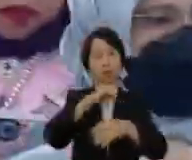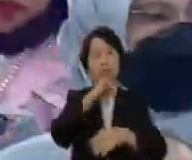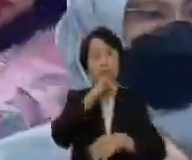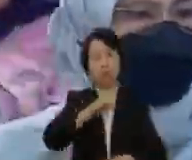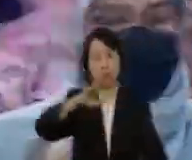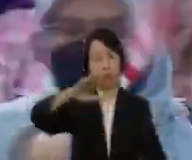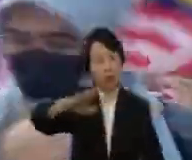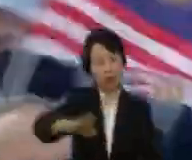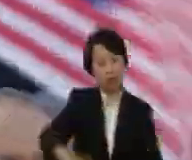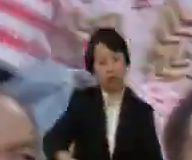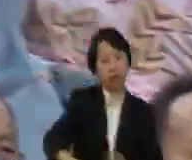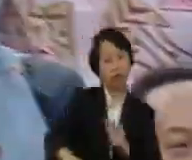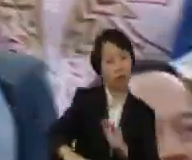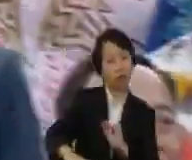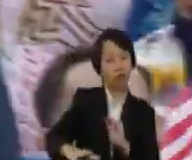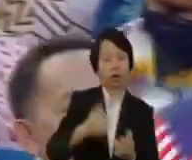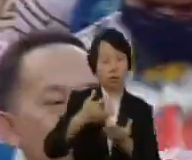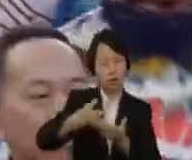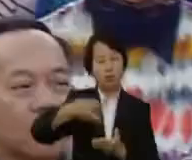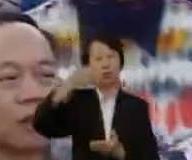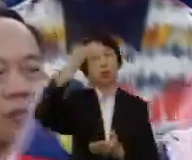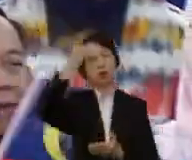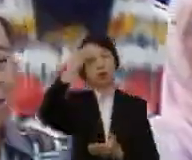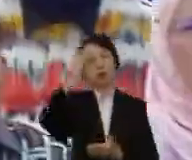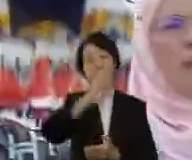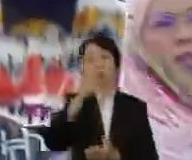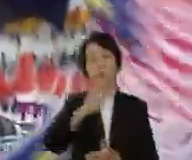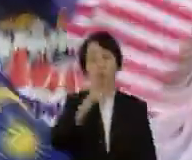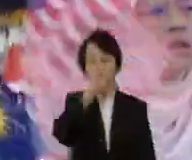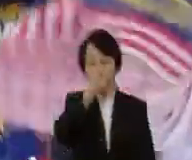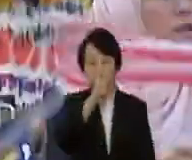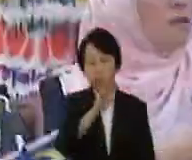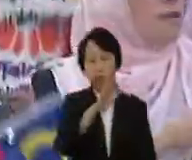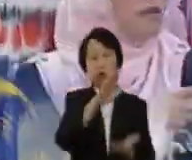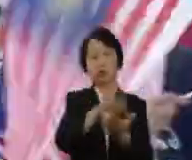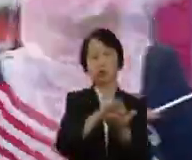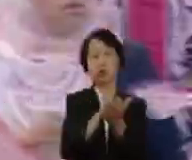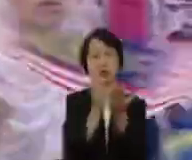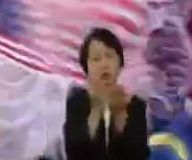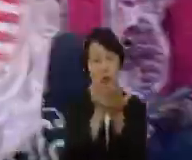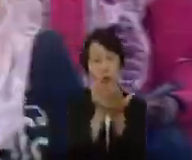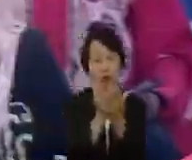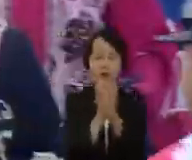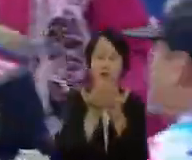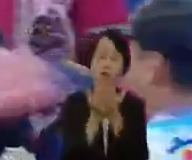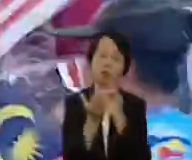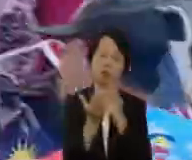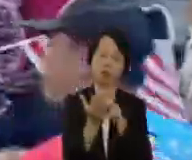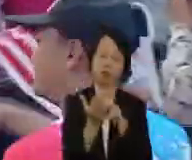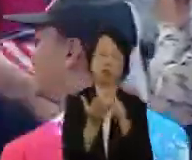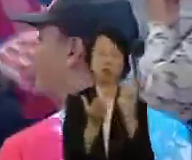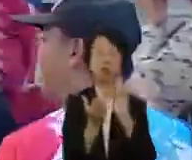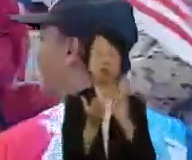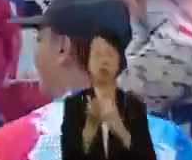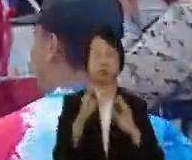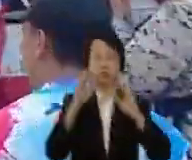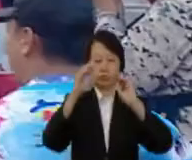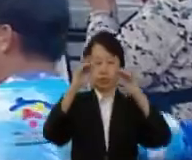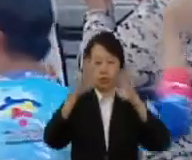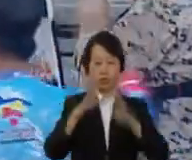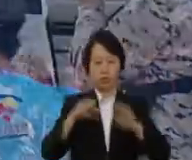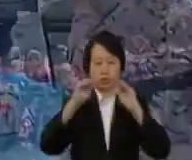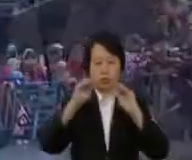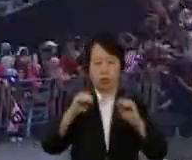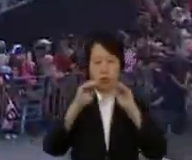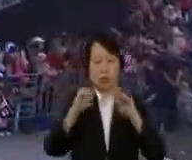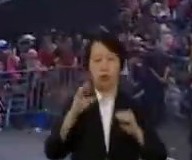usia yang kecil, dan pembelajaran itu tidak hanya tertumpu di sekolah pada buku-buku teks cikgu mengajar di